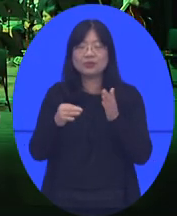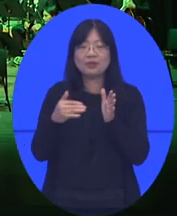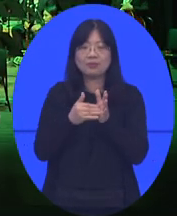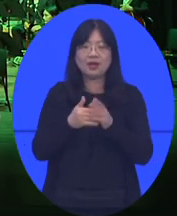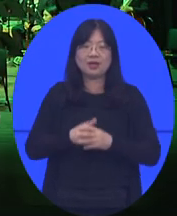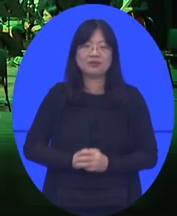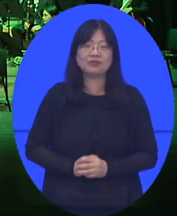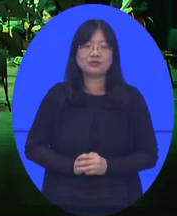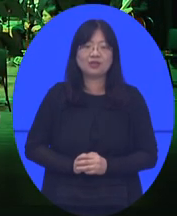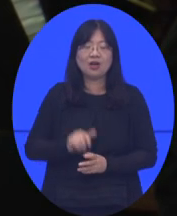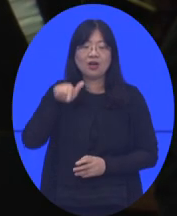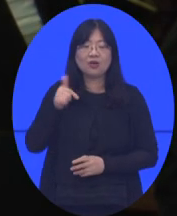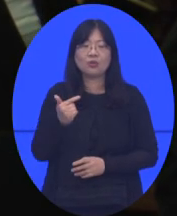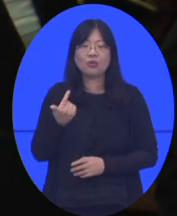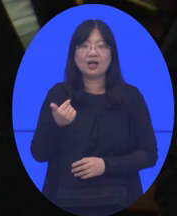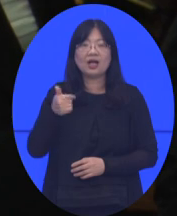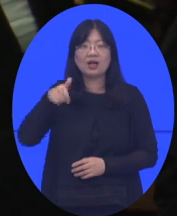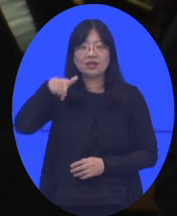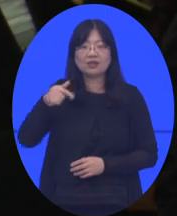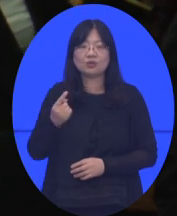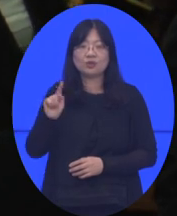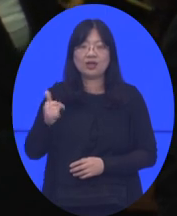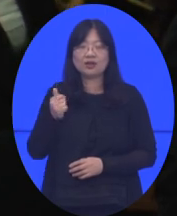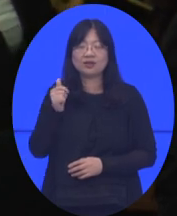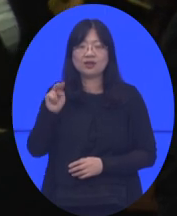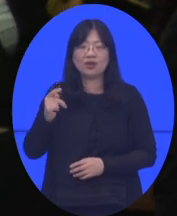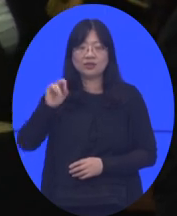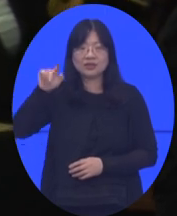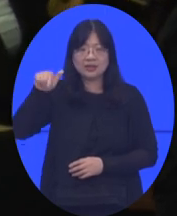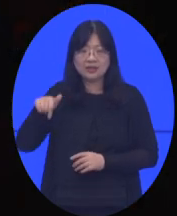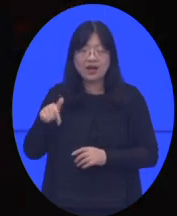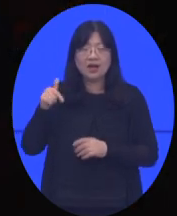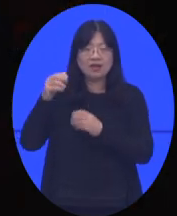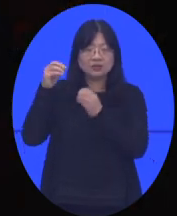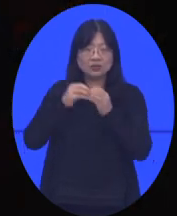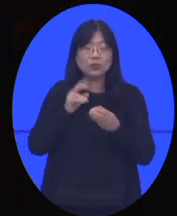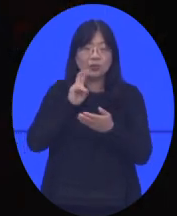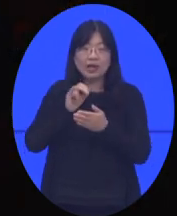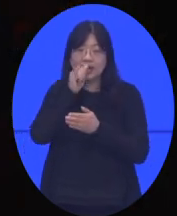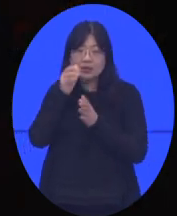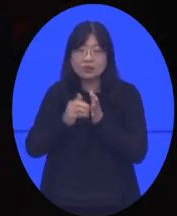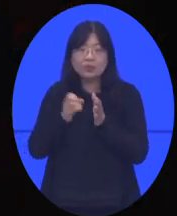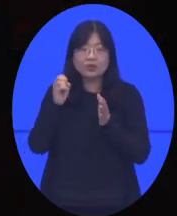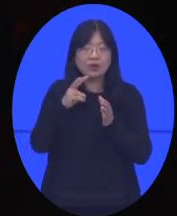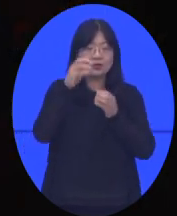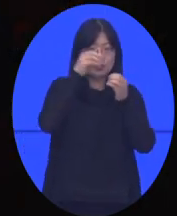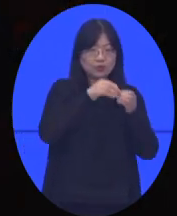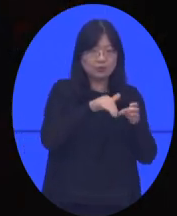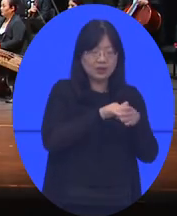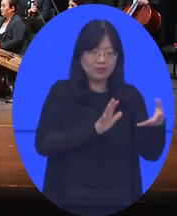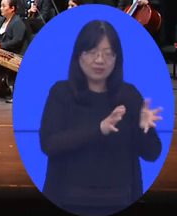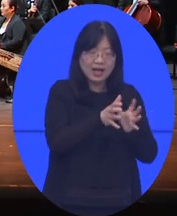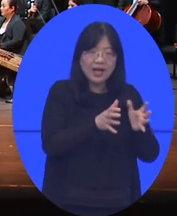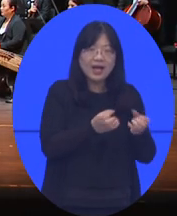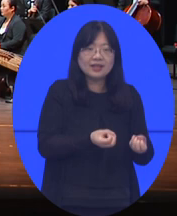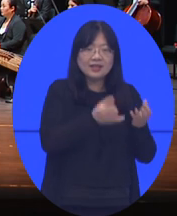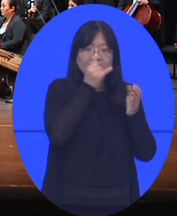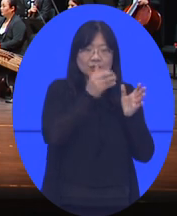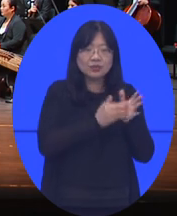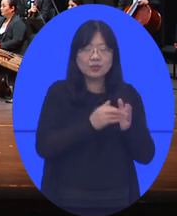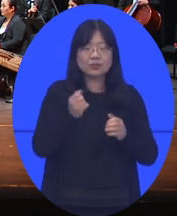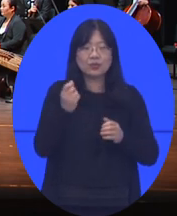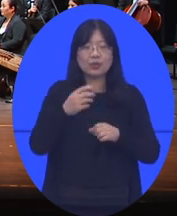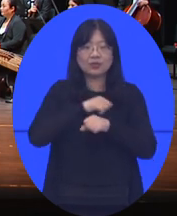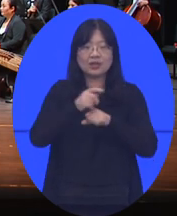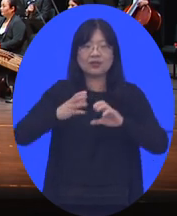아트센터에서는 국악과 관현악 공연이 펼쳐지고 경기도자 박물관에서는 전통 문양 핸드프린팅 행사가, 도담소에서는 다문화 합창단